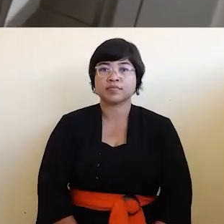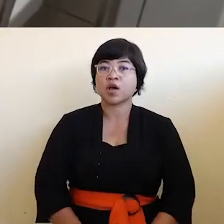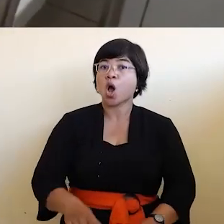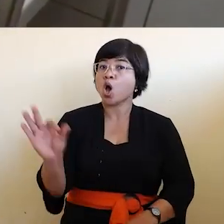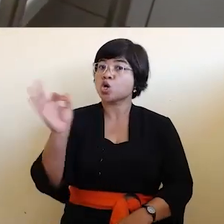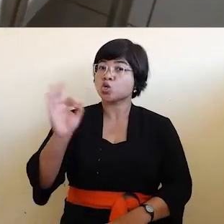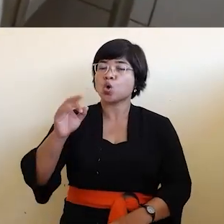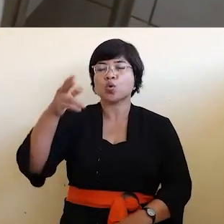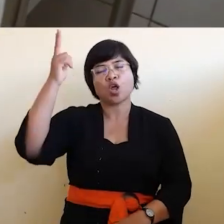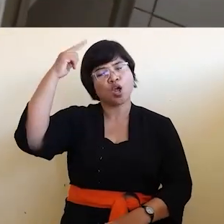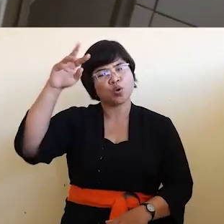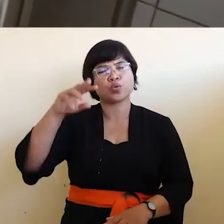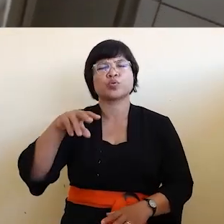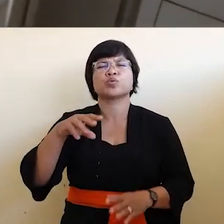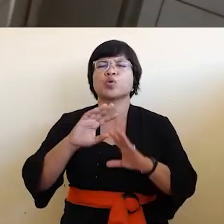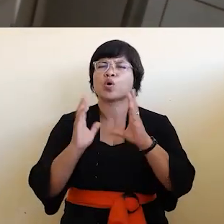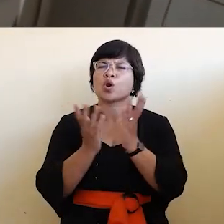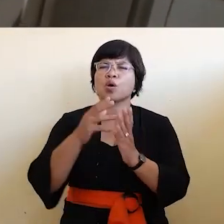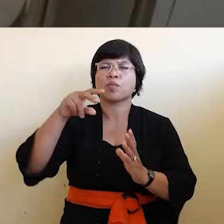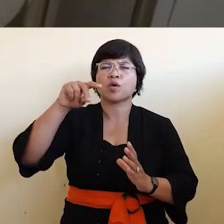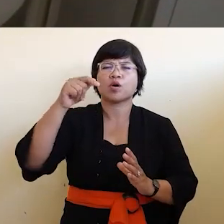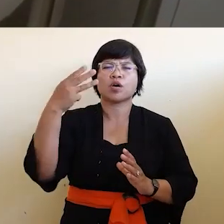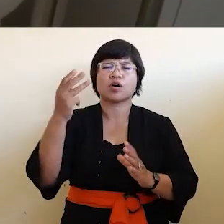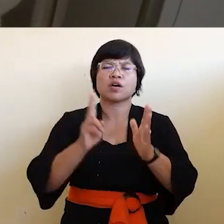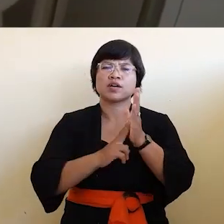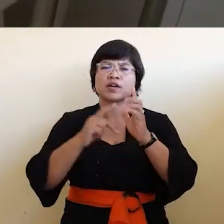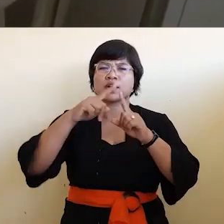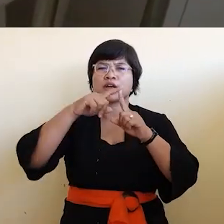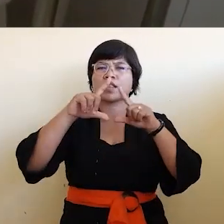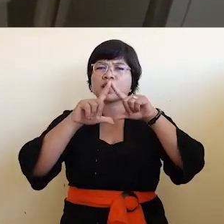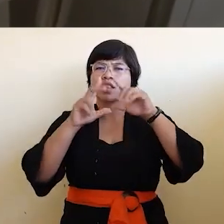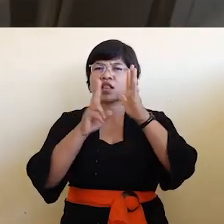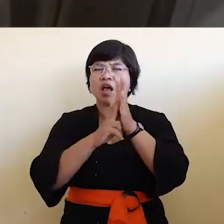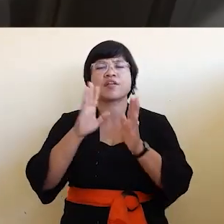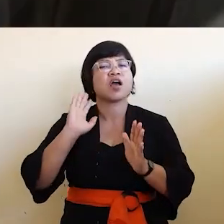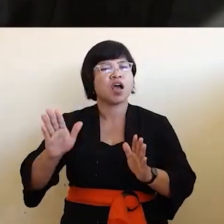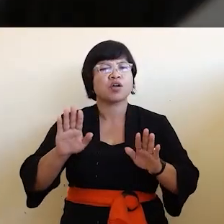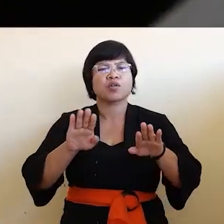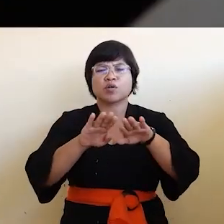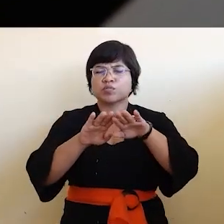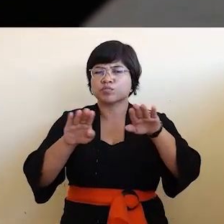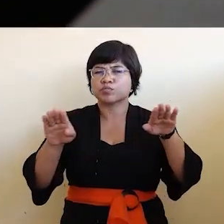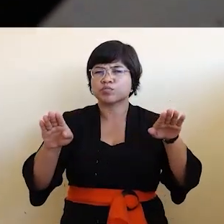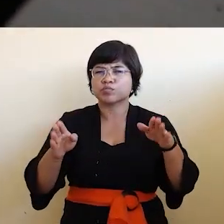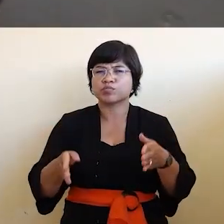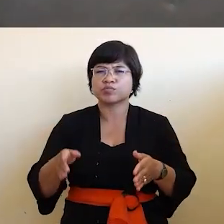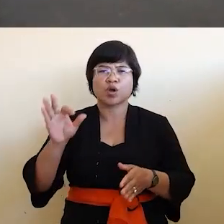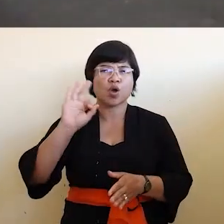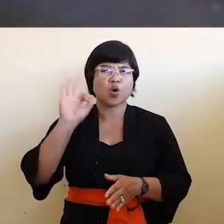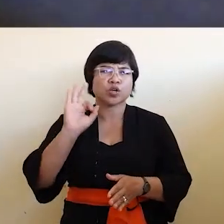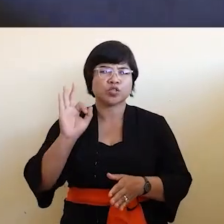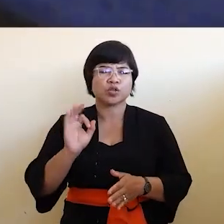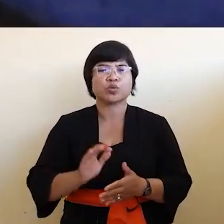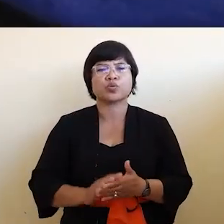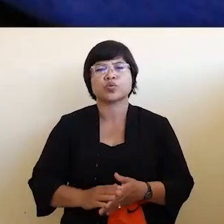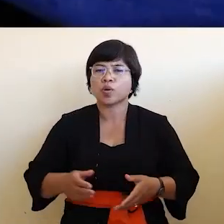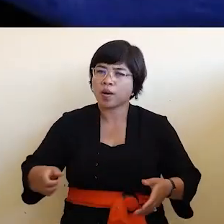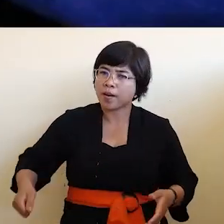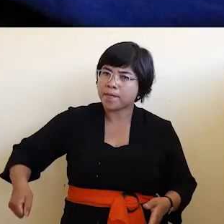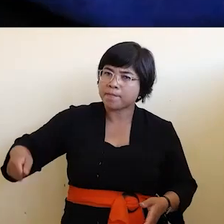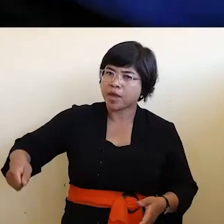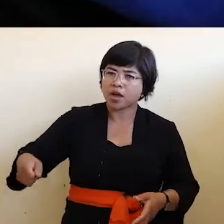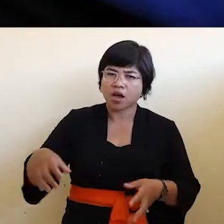Toilet khusus kelompok rentan yang dilengkapi dengan toilet duduk, pegangan, toilet race,